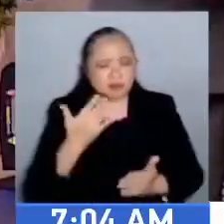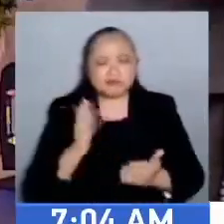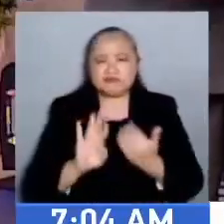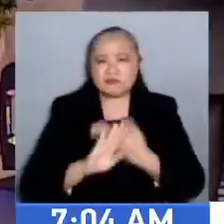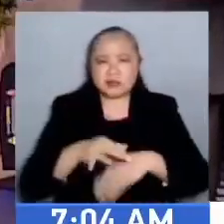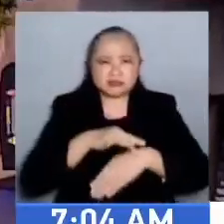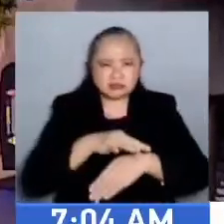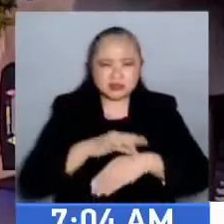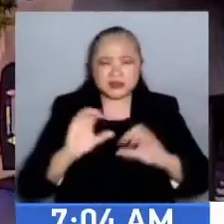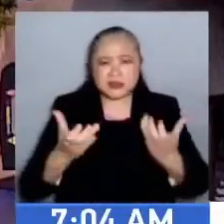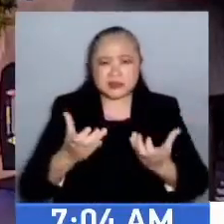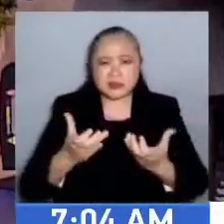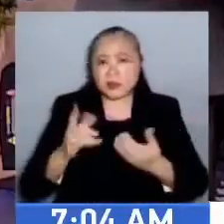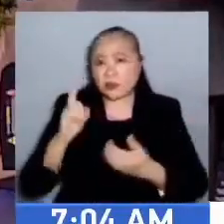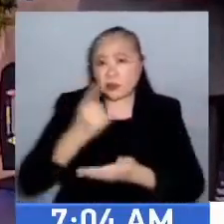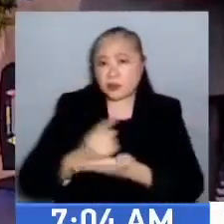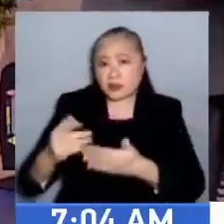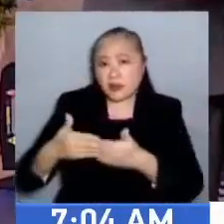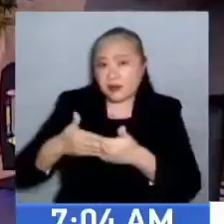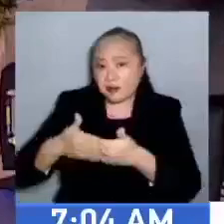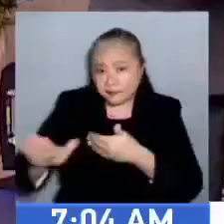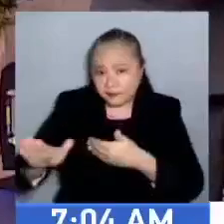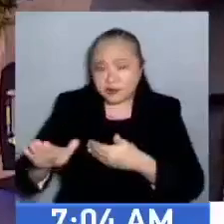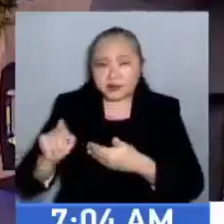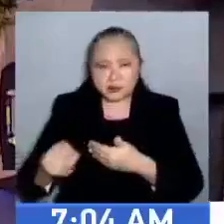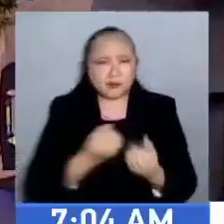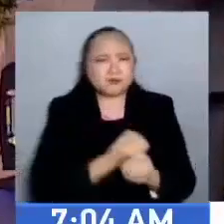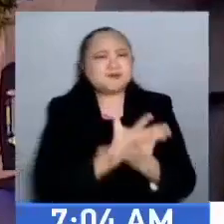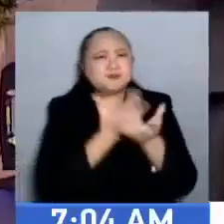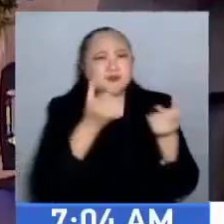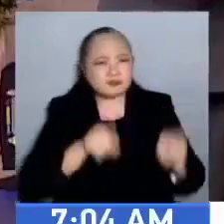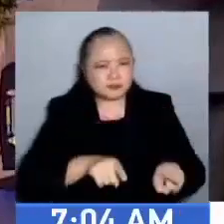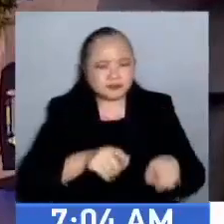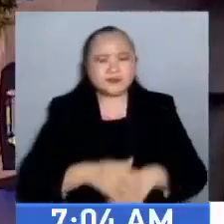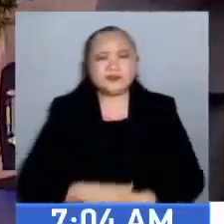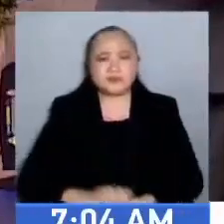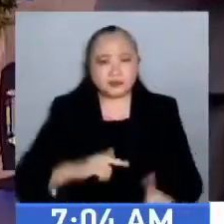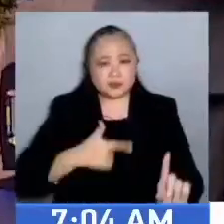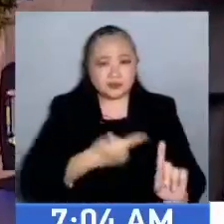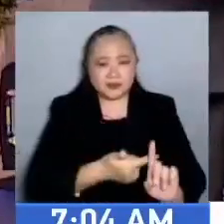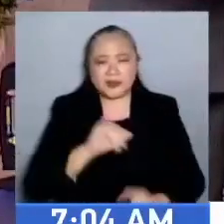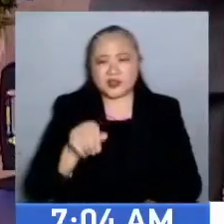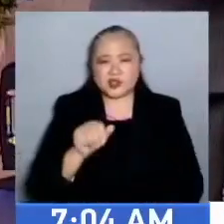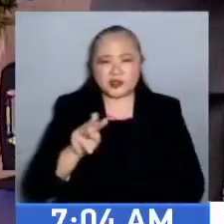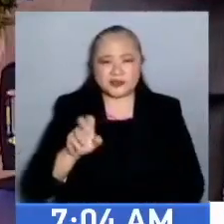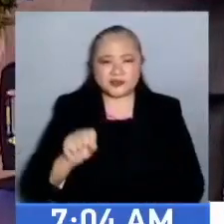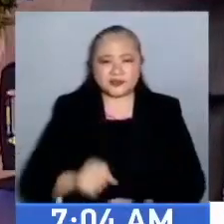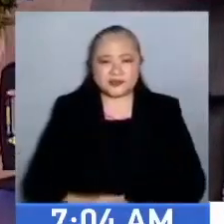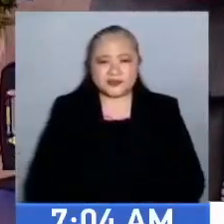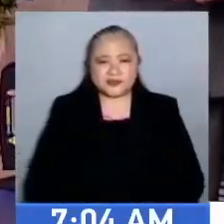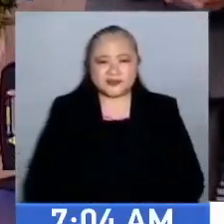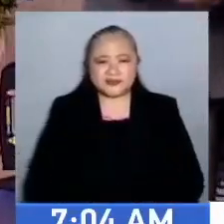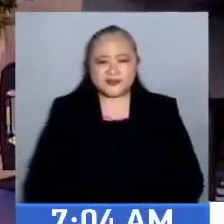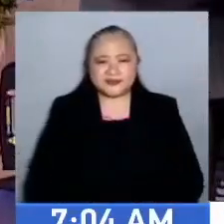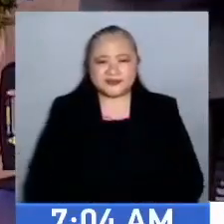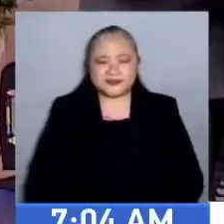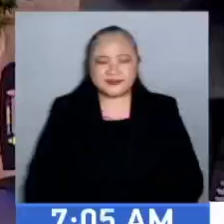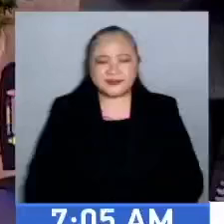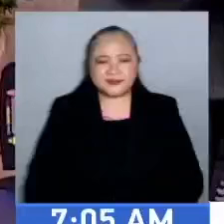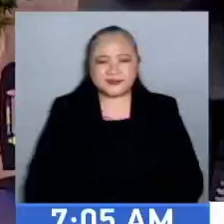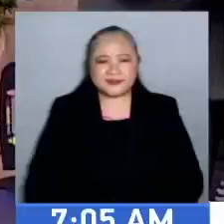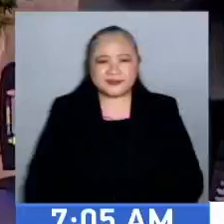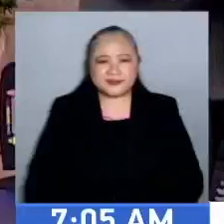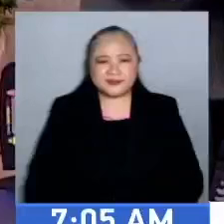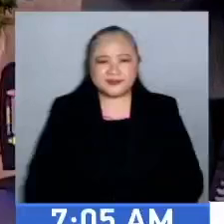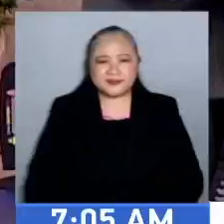pagsabog. Live mula sa Marawi City, may unang balita si James Paulo Yap ng GMA Regional TV, One Mindanao.